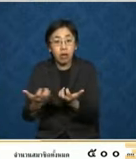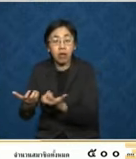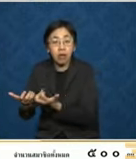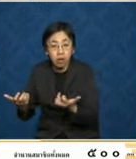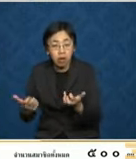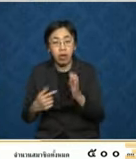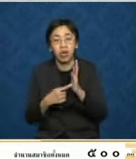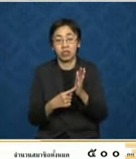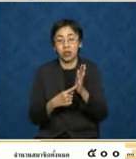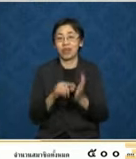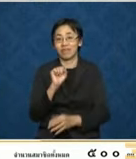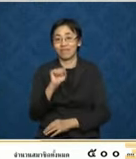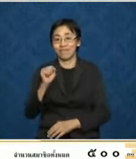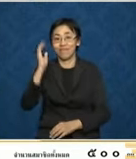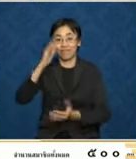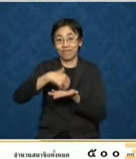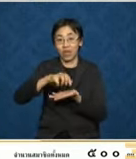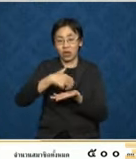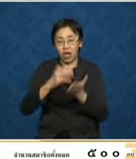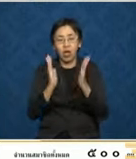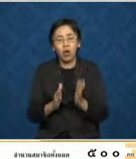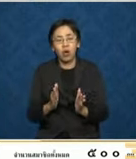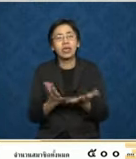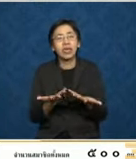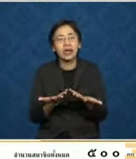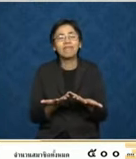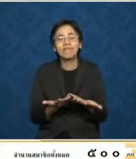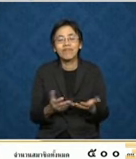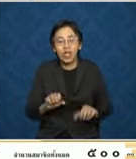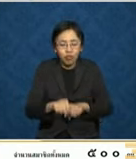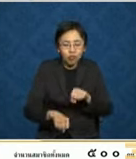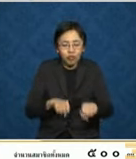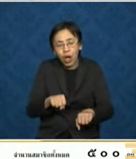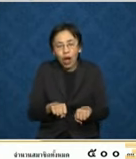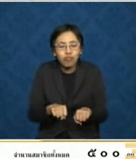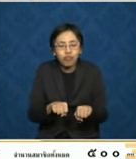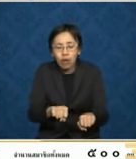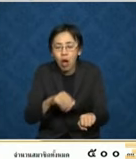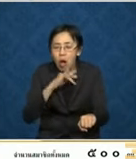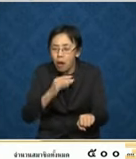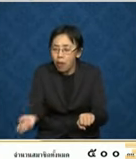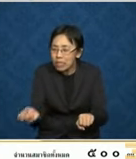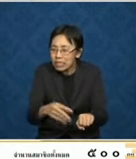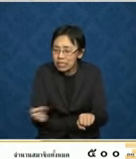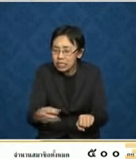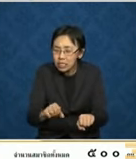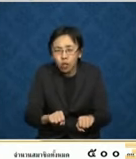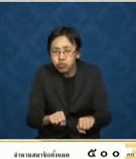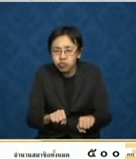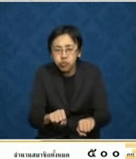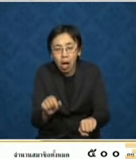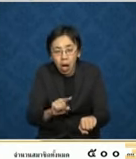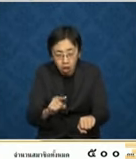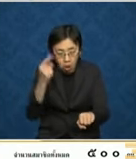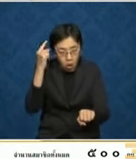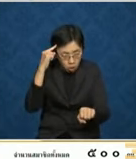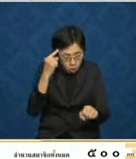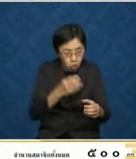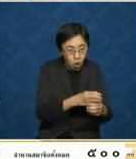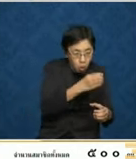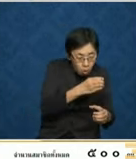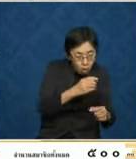มาชิกนะครับได้พูดถึงคนเก็บขยะหรือซาเล้งที่มาเก็บขยะท่านบอกว่าคนเหล่านี้เนี่ยมีการคัดแยกขยะ